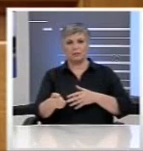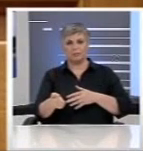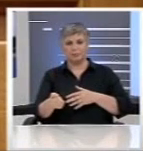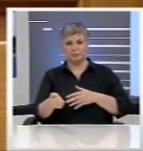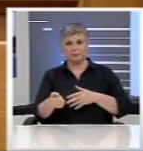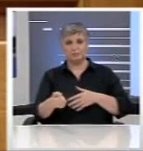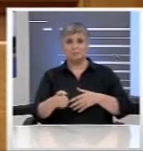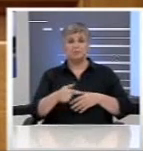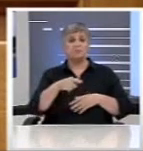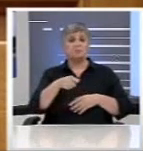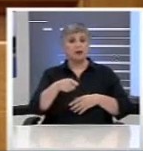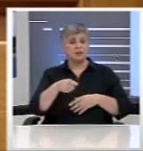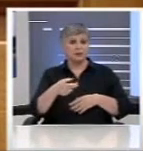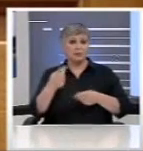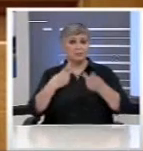Μας κατηγορήσατε